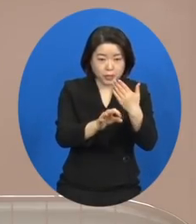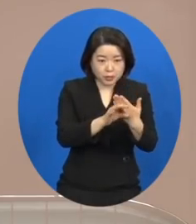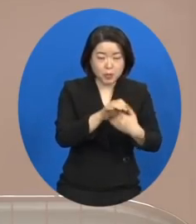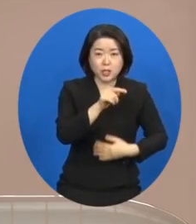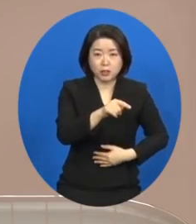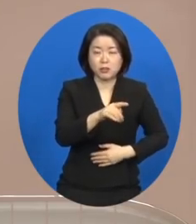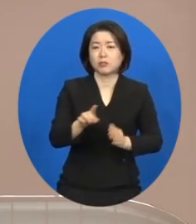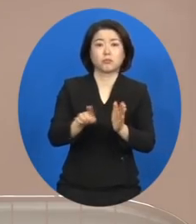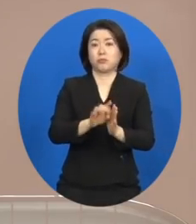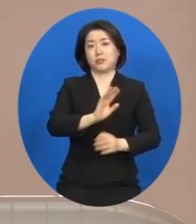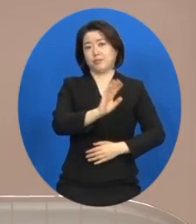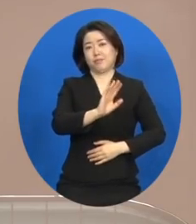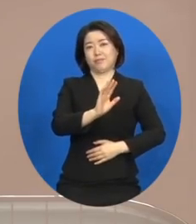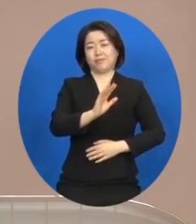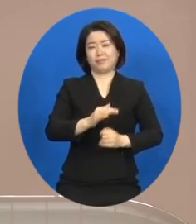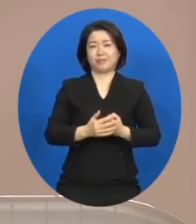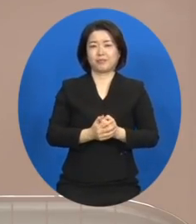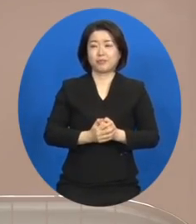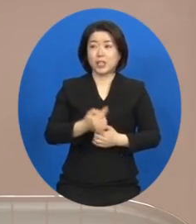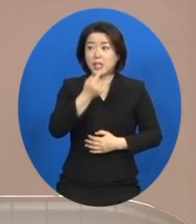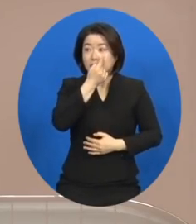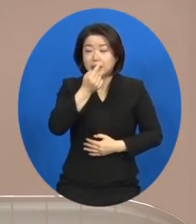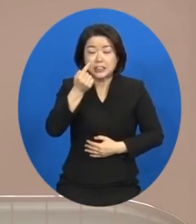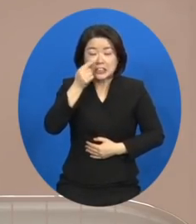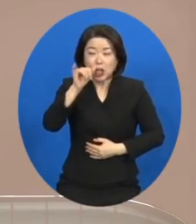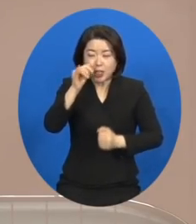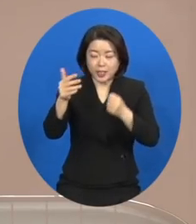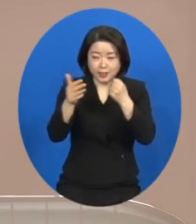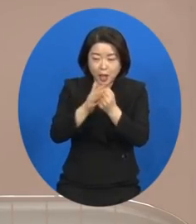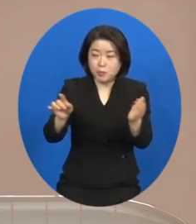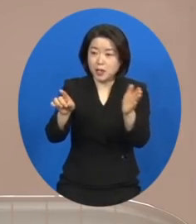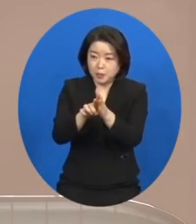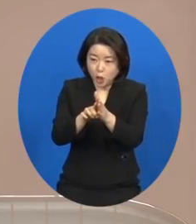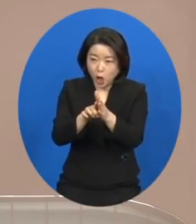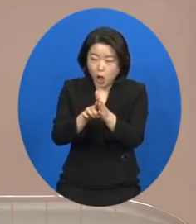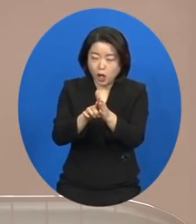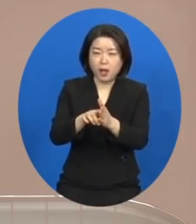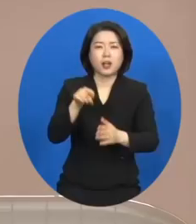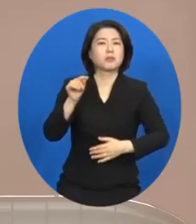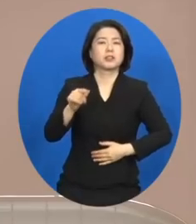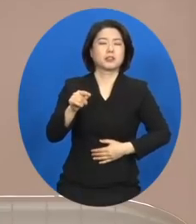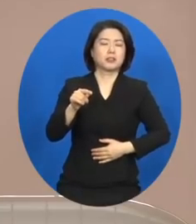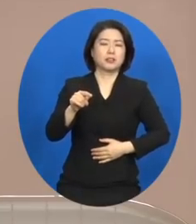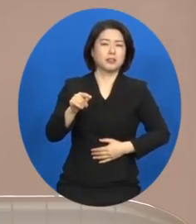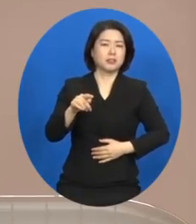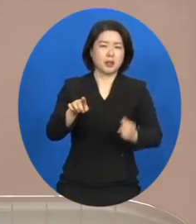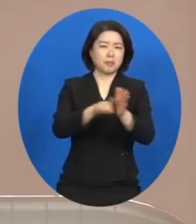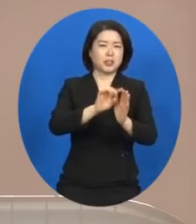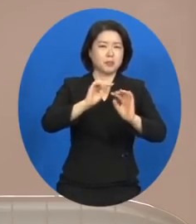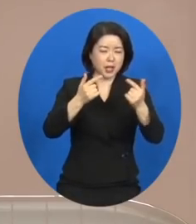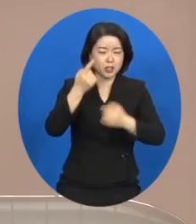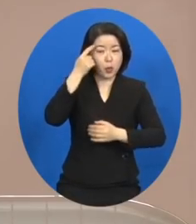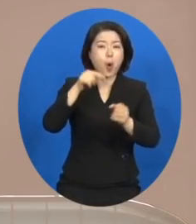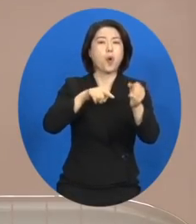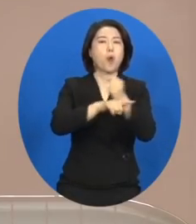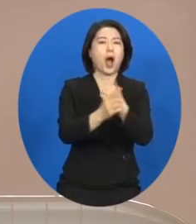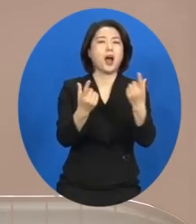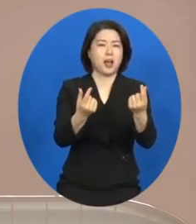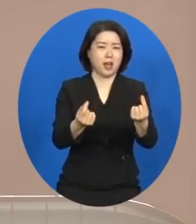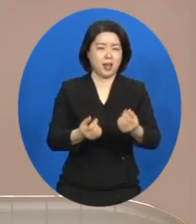아닙니다. 증거가 있어서 믿으면 그건 믿음이 아니라 뭐죠? 과학입니다. 그러니까 사실 믿음이라는